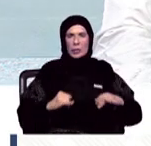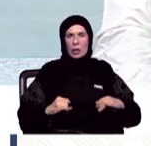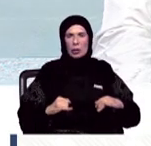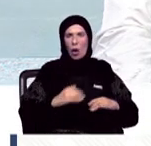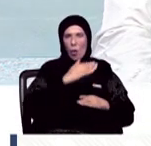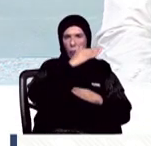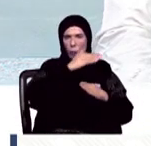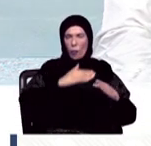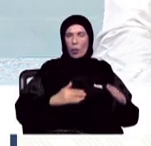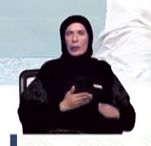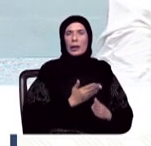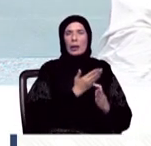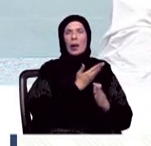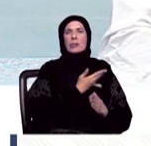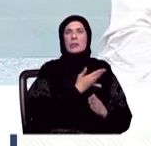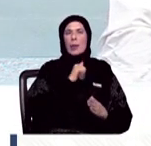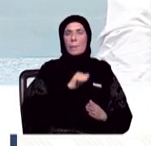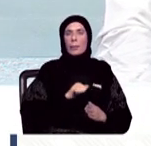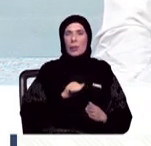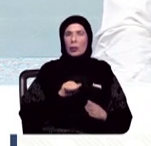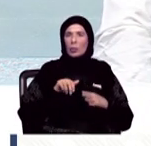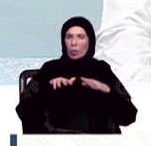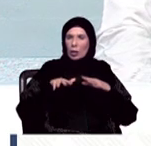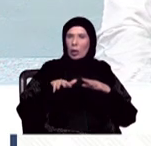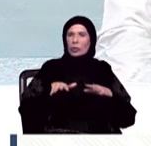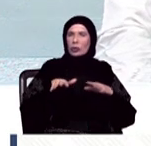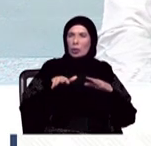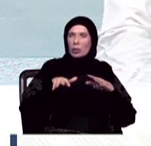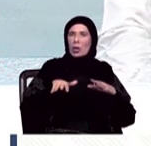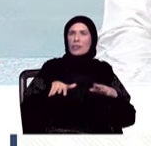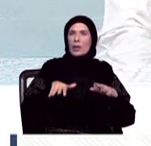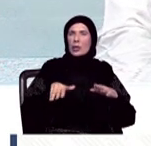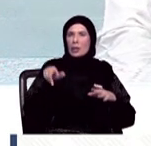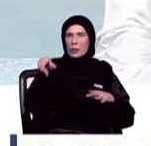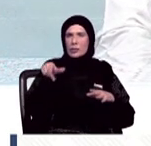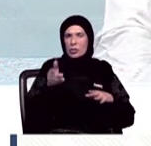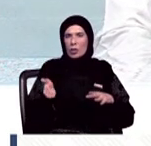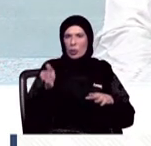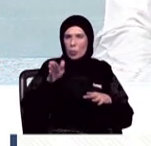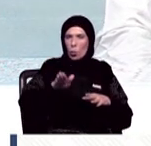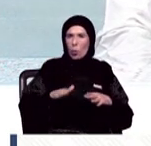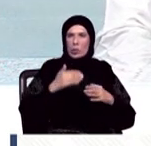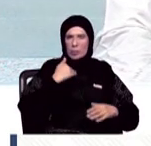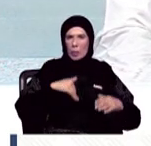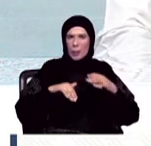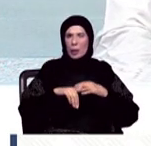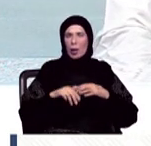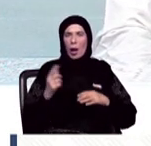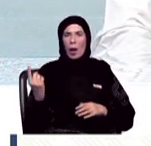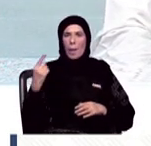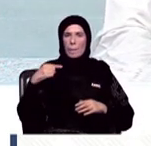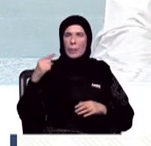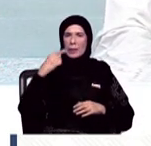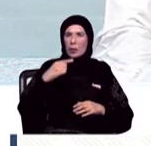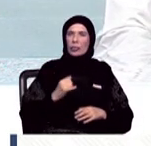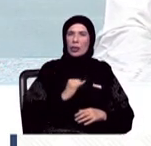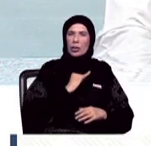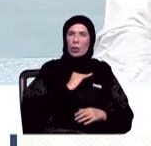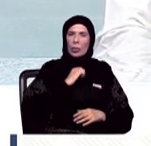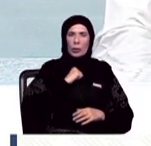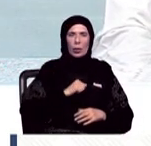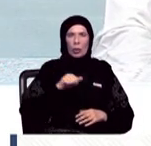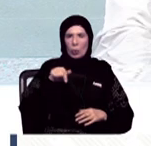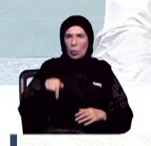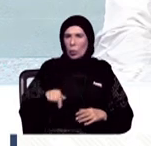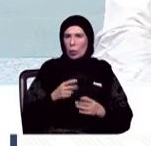نصيرات وسط قطاع غزه هذه الاعتداءات اسفرت عن استشهاد واصابه عشرات المدنيين الفلسطينيين